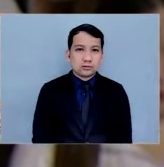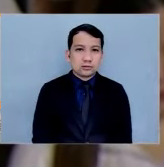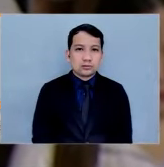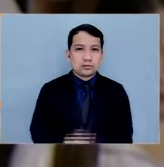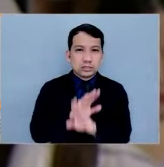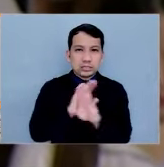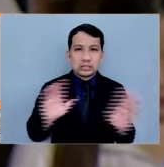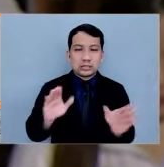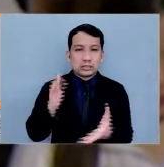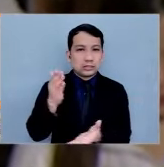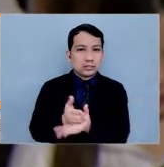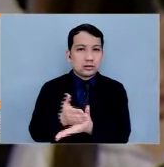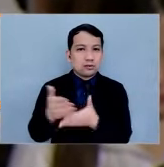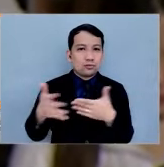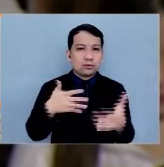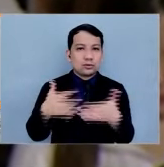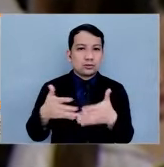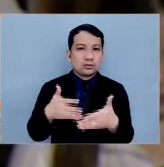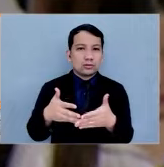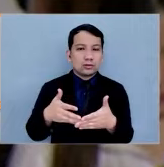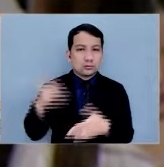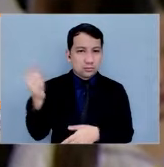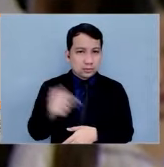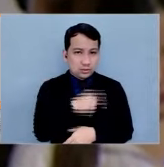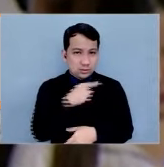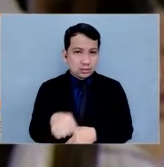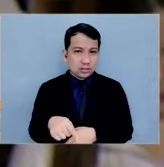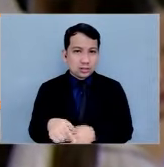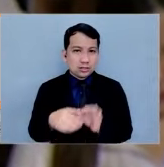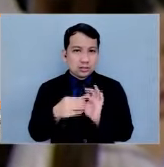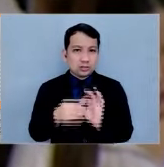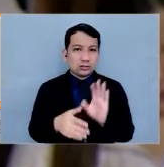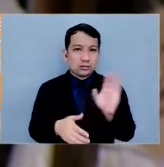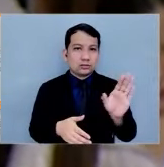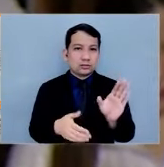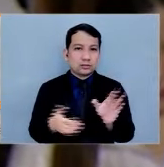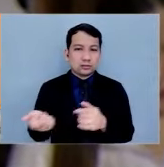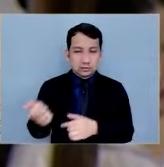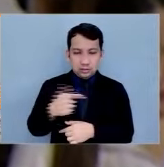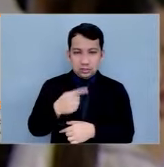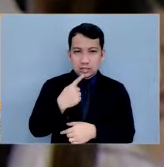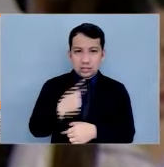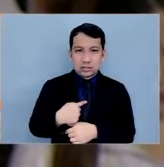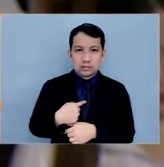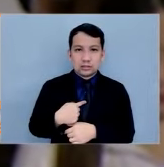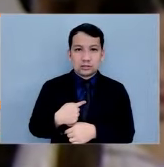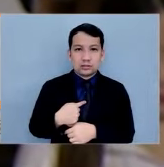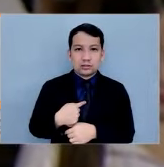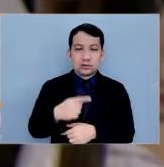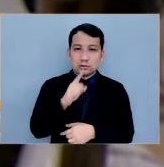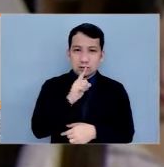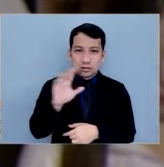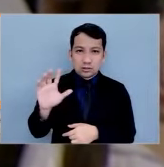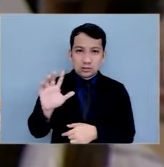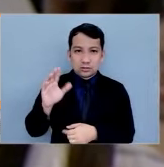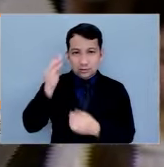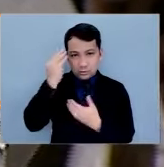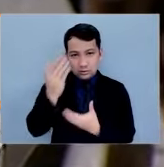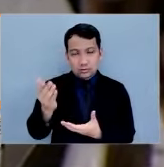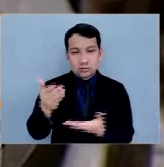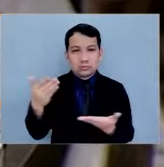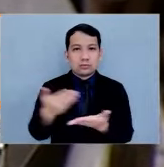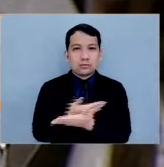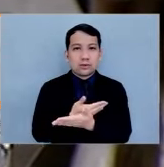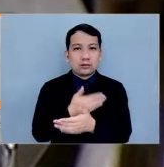kahit anumang pambabatikos at paninira ang ibato sa atin. Ipinangako ko po itong bagong Pilipinas